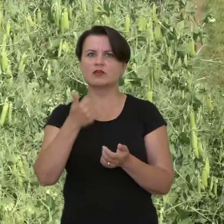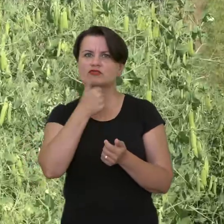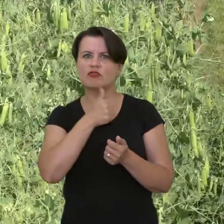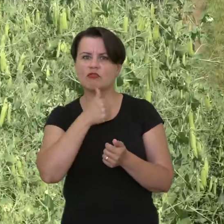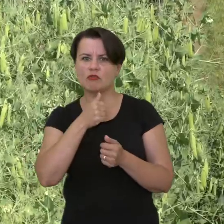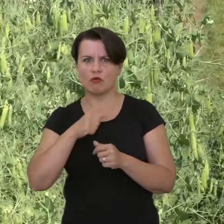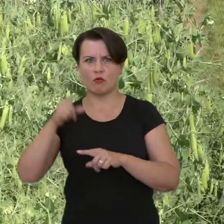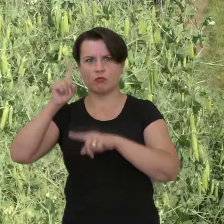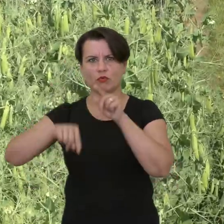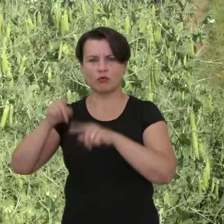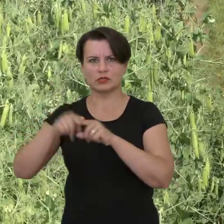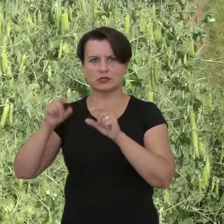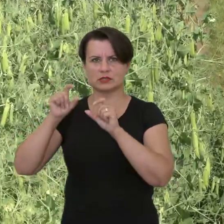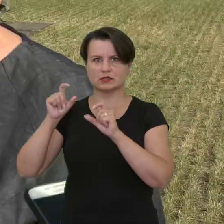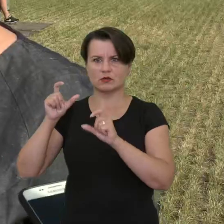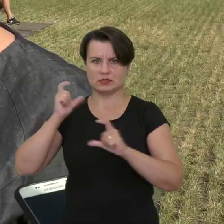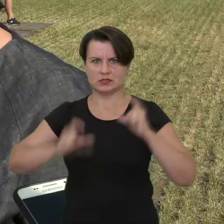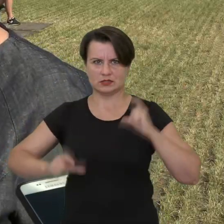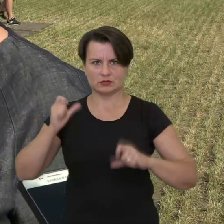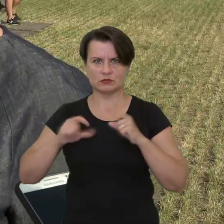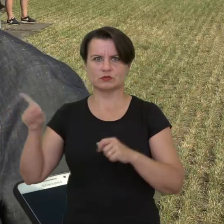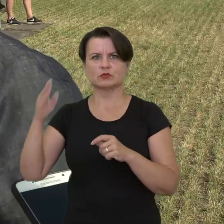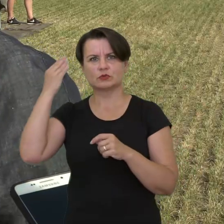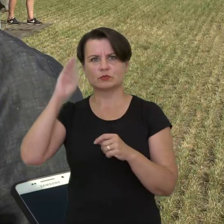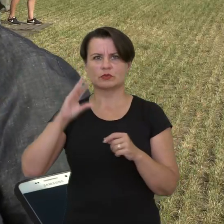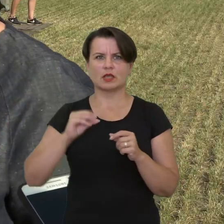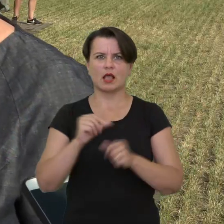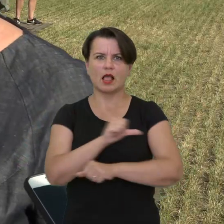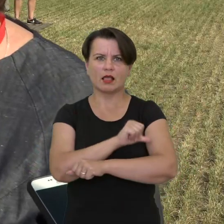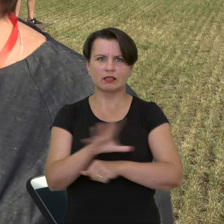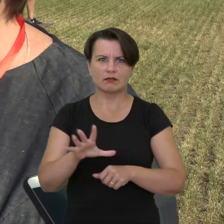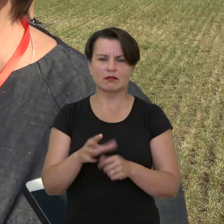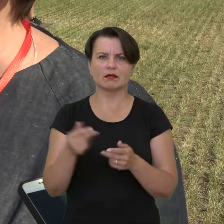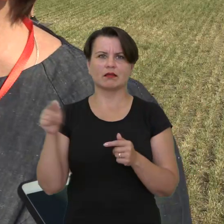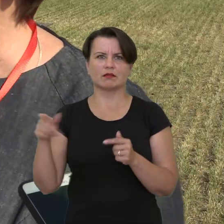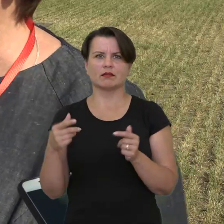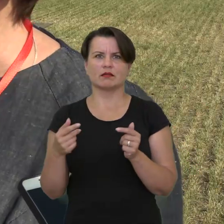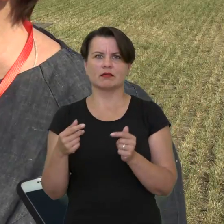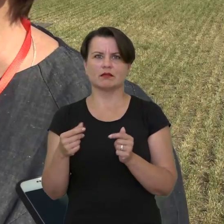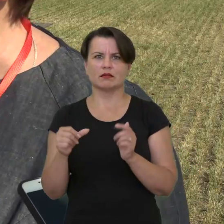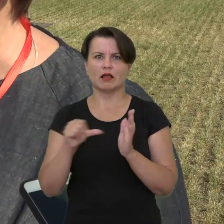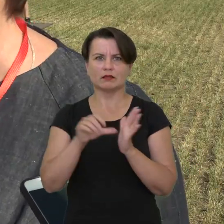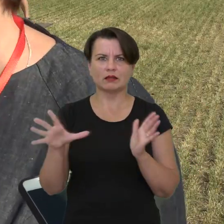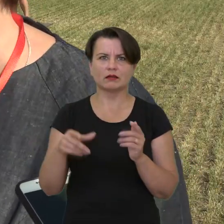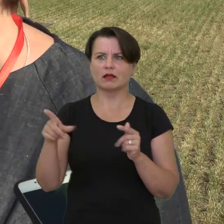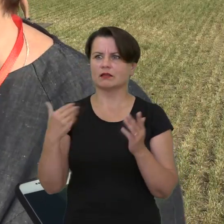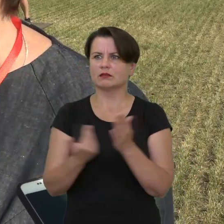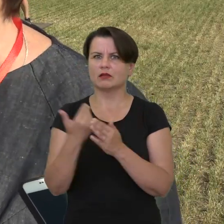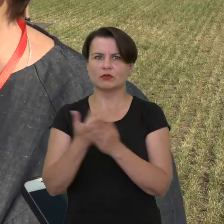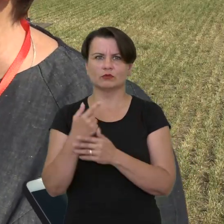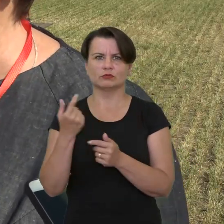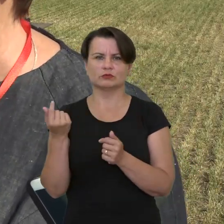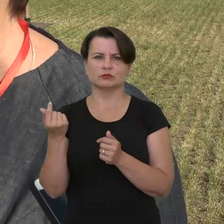Žaliosios politikos institutas, kuris rūpinasi energetiką, atsiranda naujų žaidėjų, galbūt naujų pasiūlymų